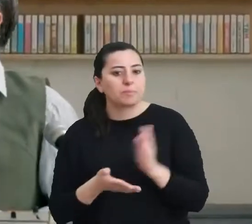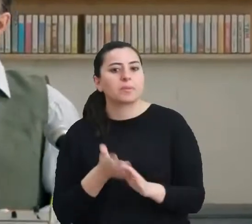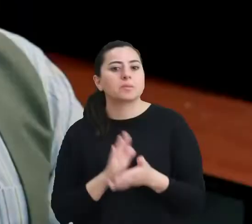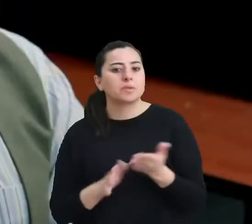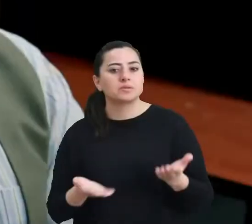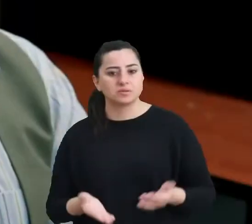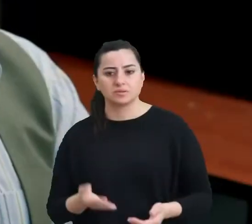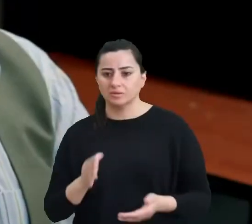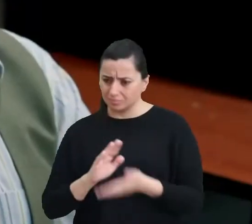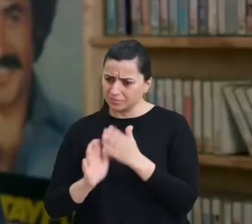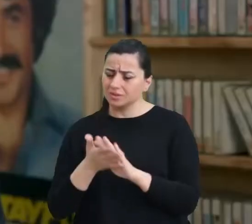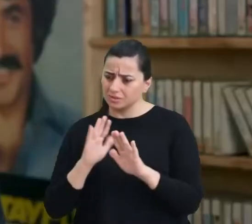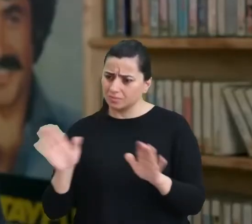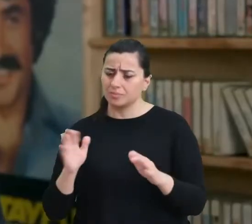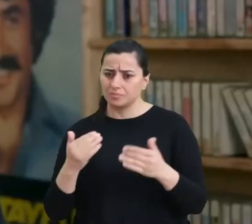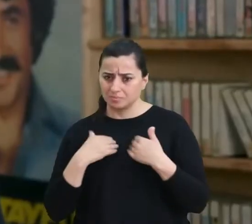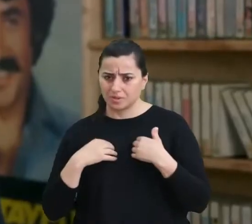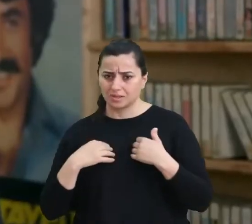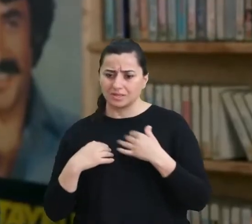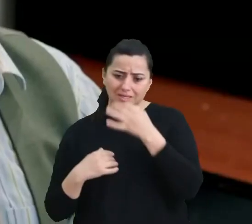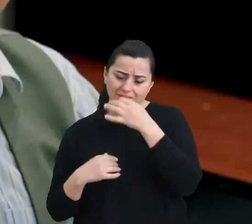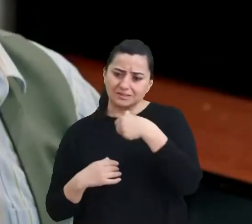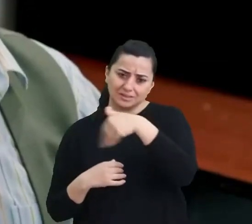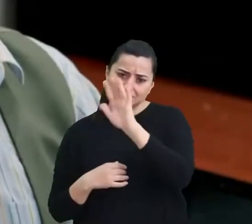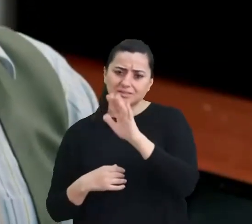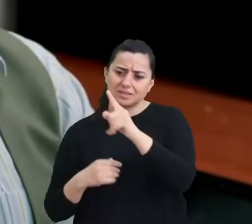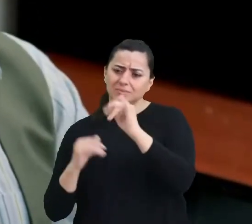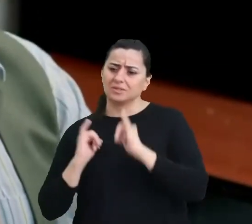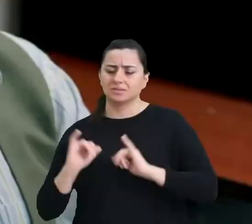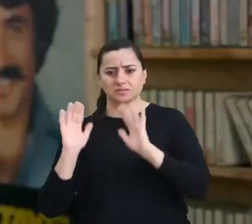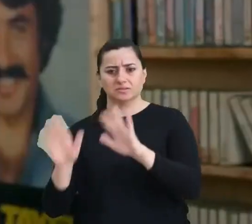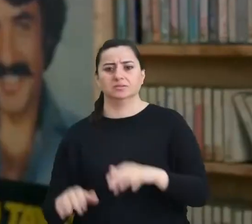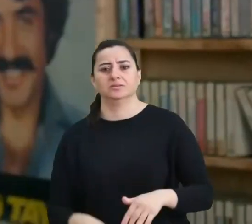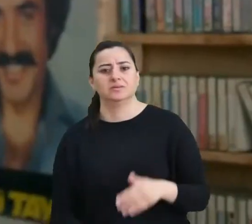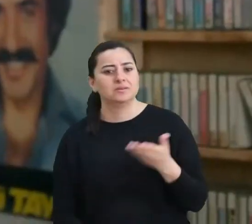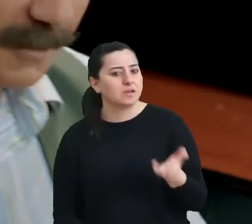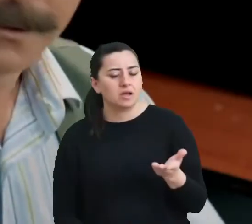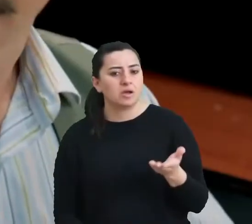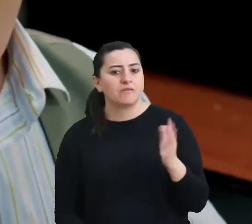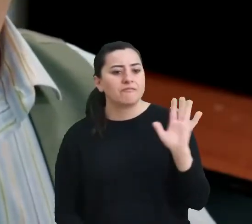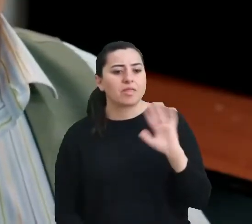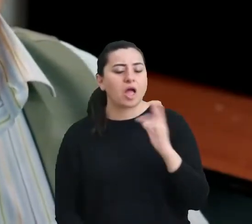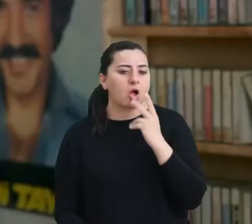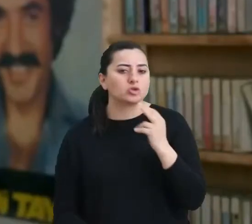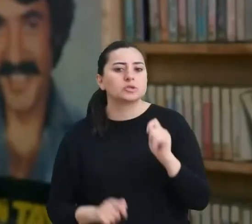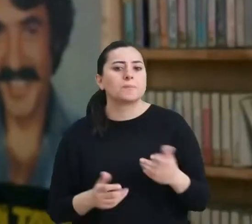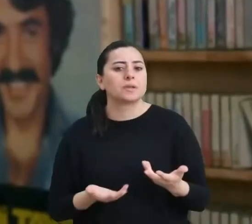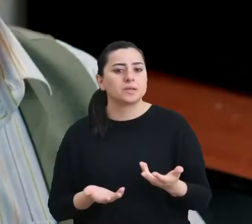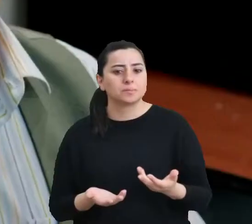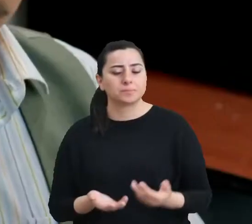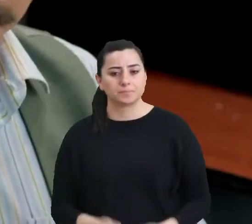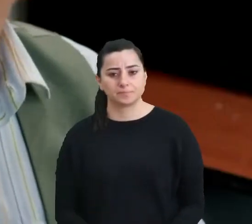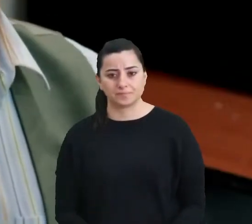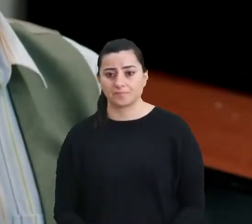bitmedi ki ya. Bitti le bitti. Benden sana izin. Hadi git dinlen sen. İyi de daha veda konuşmasını yapmadım. Program bitti demedim